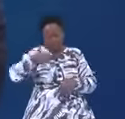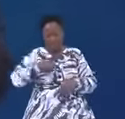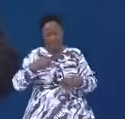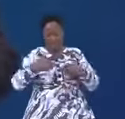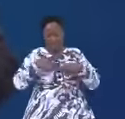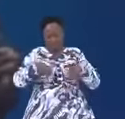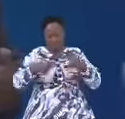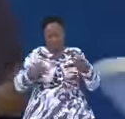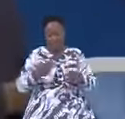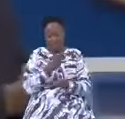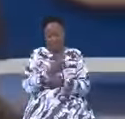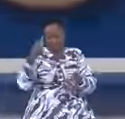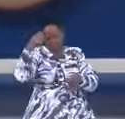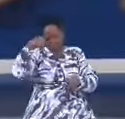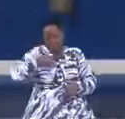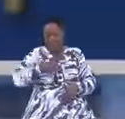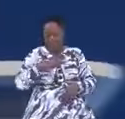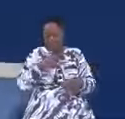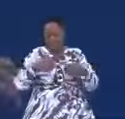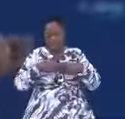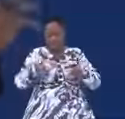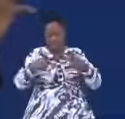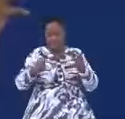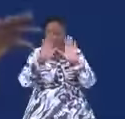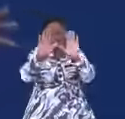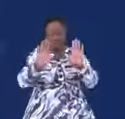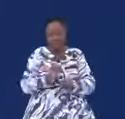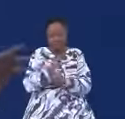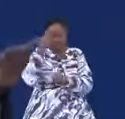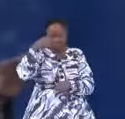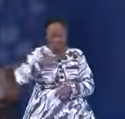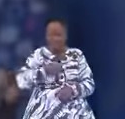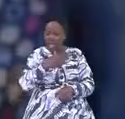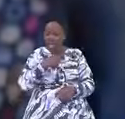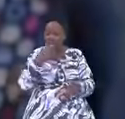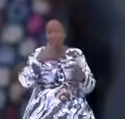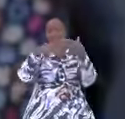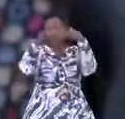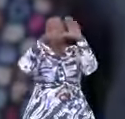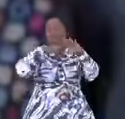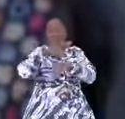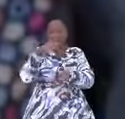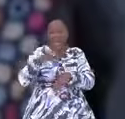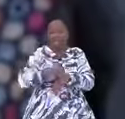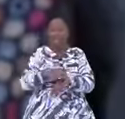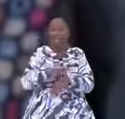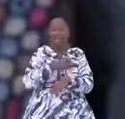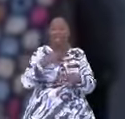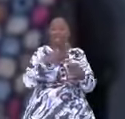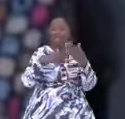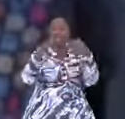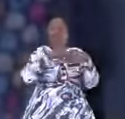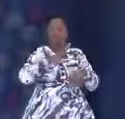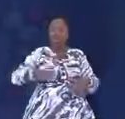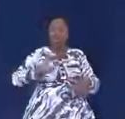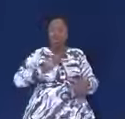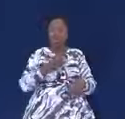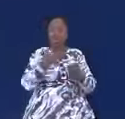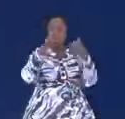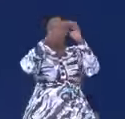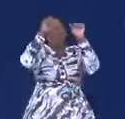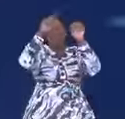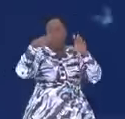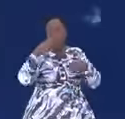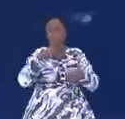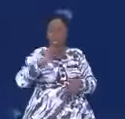vu les miracles pour moi et le ciel et la terre christ est le ciel le père céleste disent que je vais pas périr je